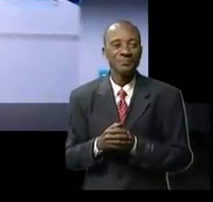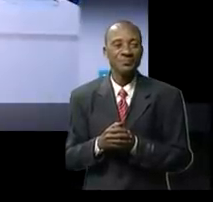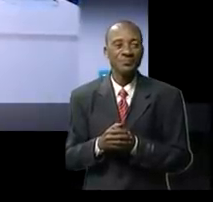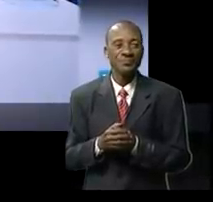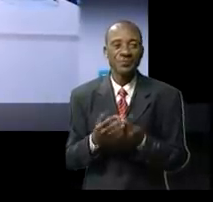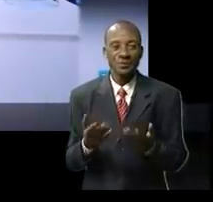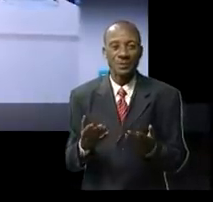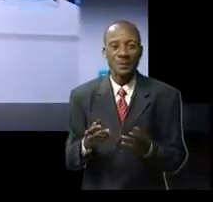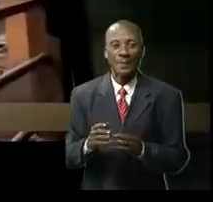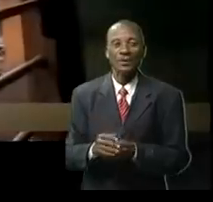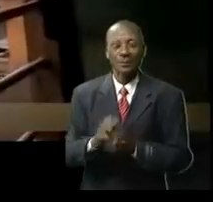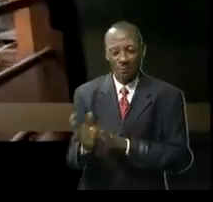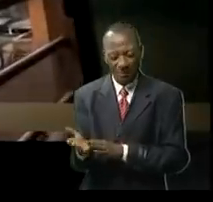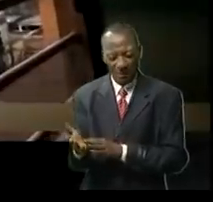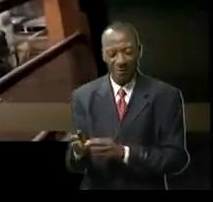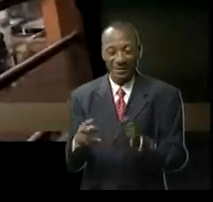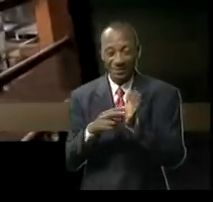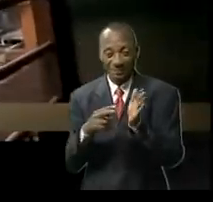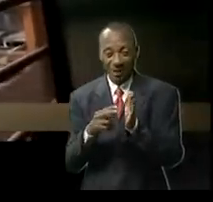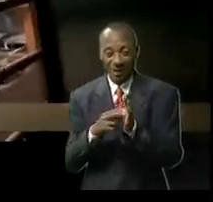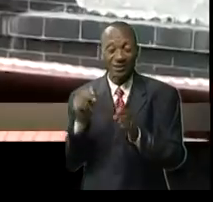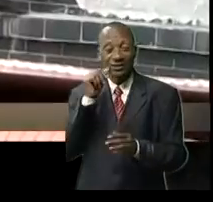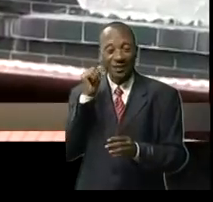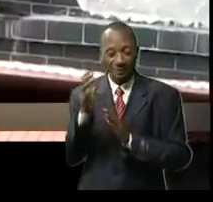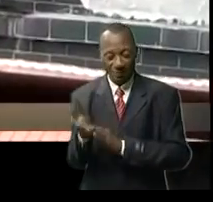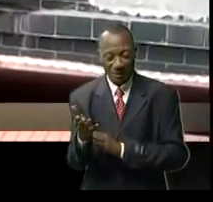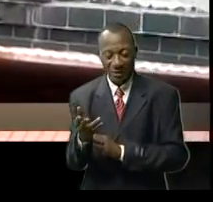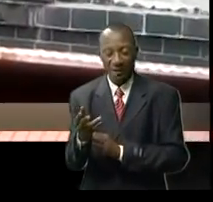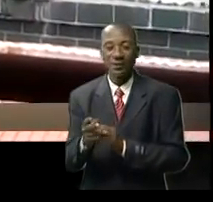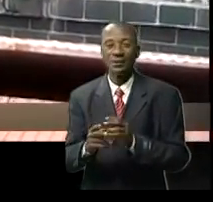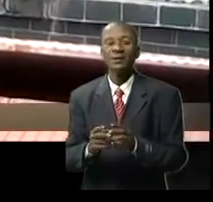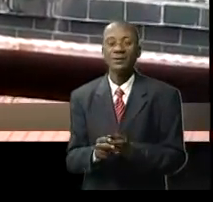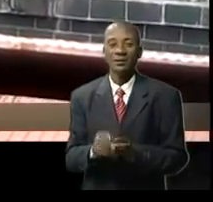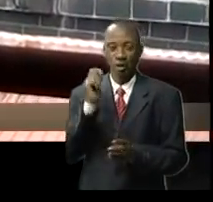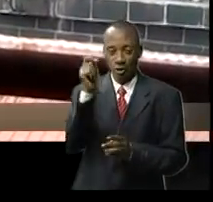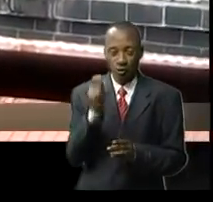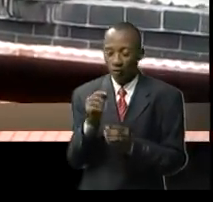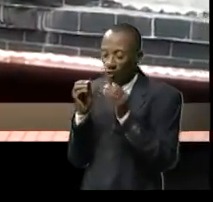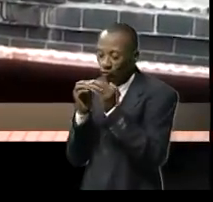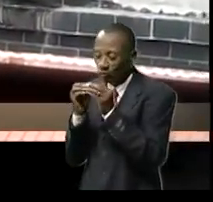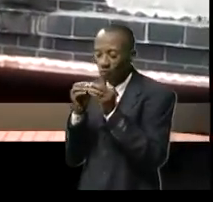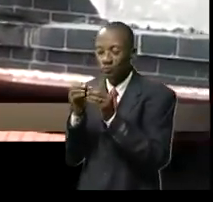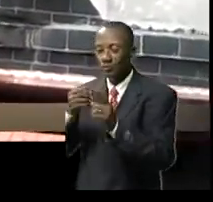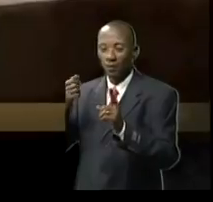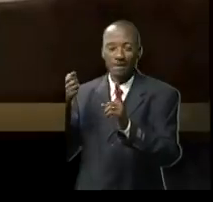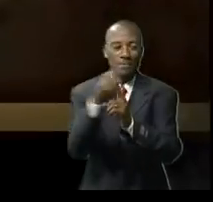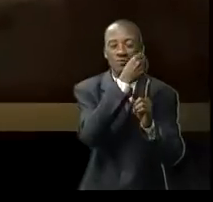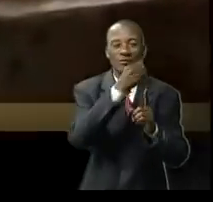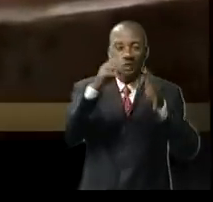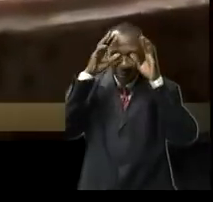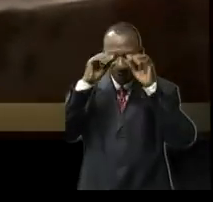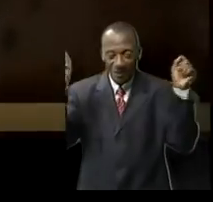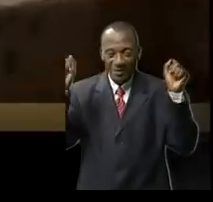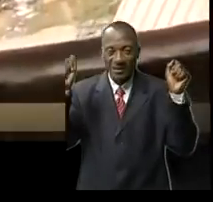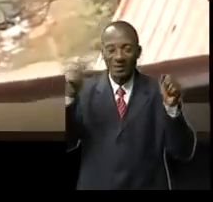putsch dans la matinée de dimanche a finalement été confirmé ce lundi. Les forces spéciales guinéennes qui ont pris de force le pouvoir et annoncé la dissolution